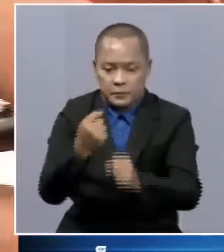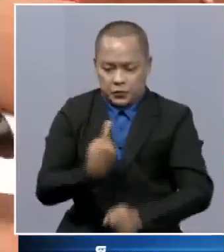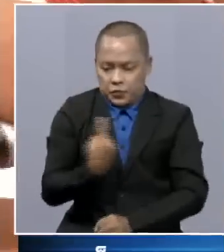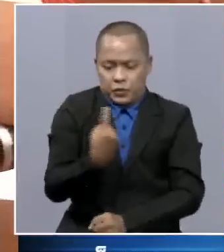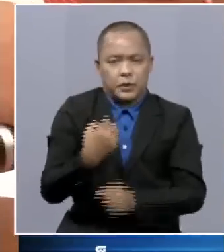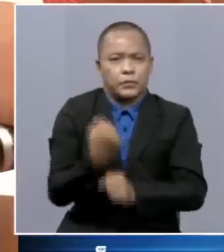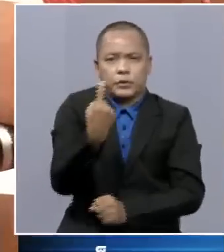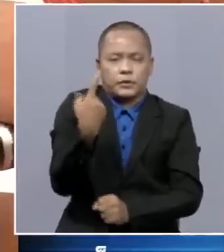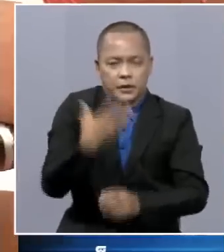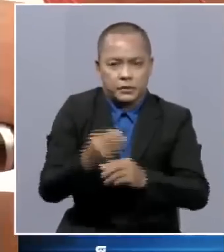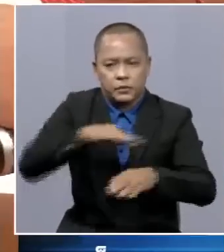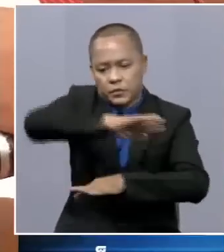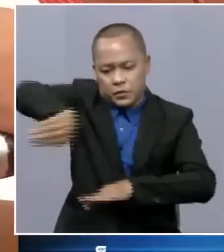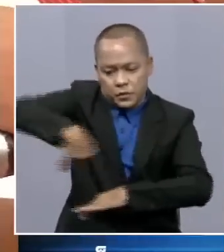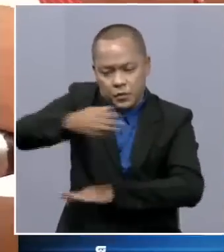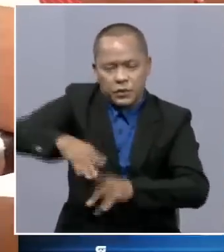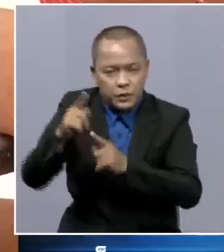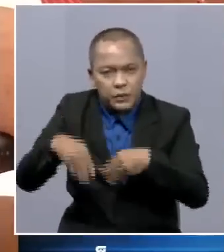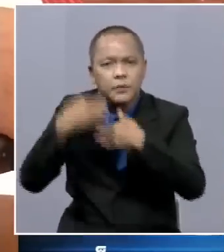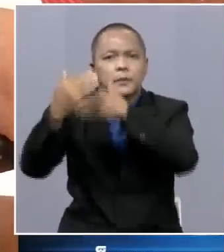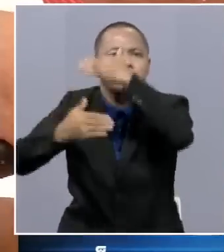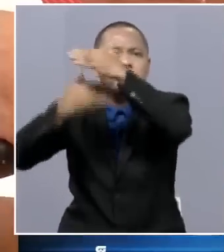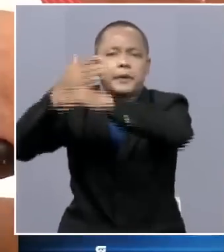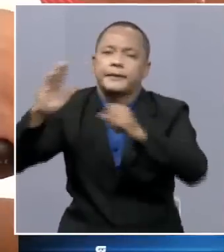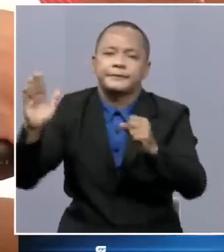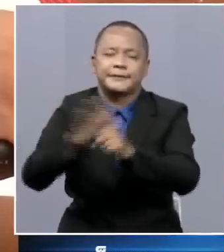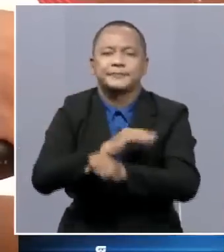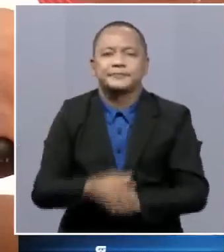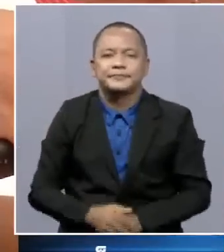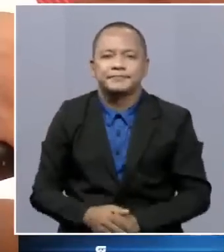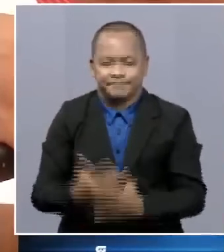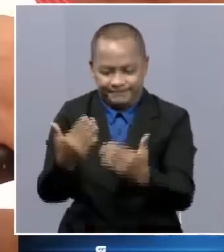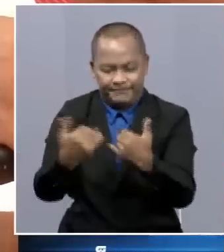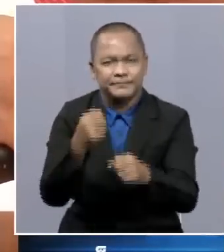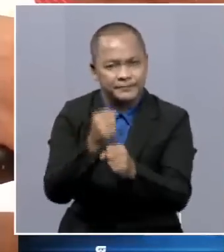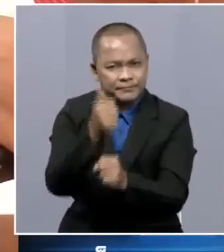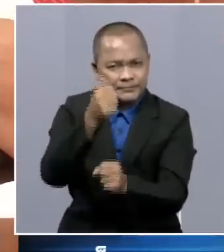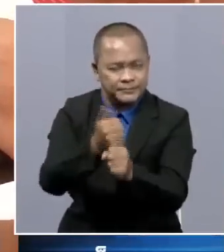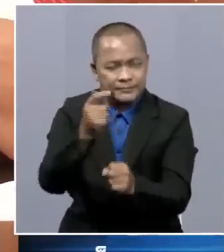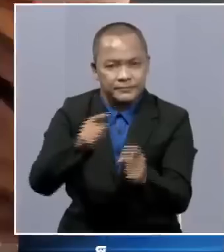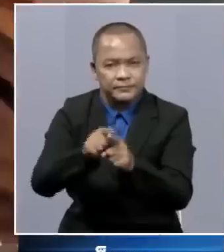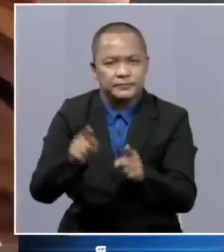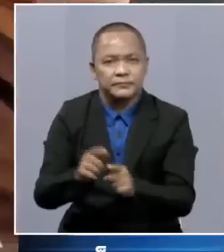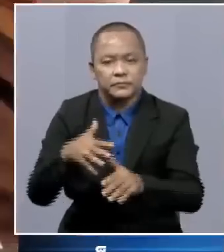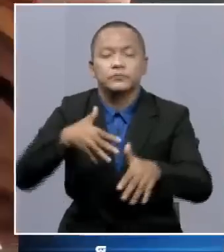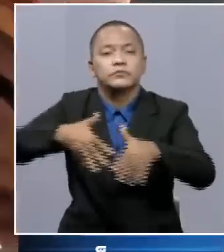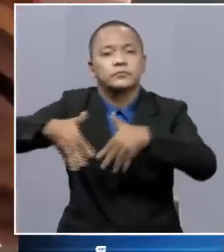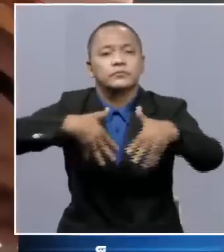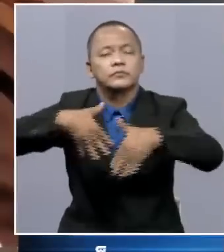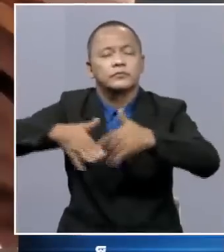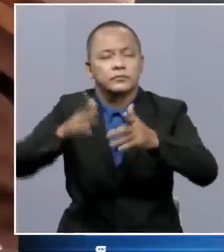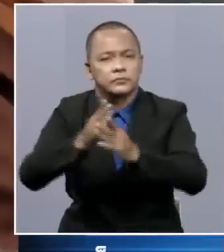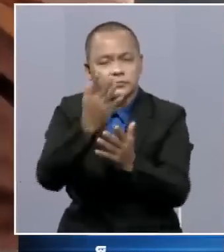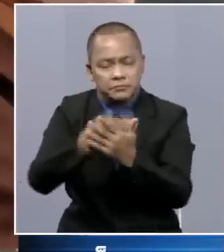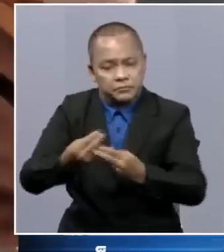นเดียวนะครับเพราะนี่คือการใหญ่มากๆที่จะต้องเดินหน้าอย่างเต็มที่ครับ ค่ะทีนี้จะทำได้หรือเปล่าเนี่ยก็ขึ้นอยู่กับประชาชนนะคะว่าจะ